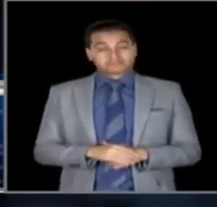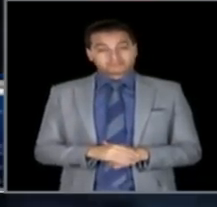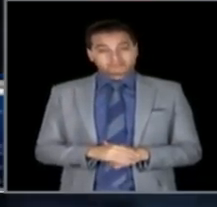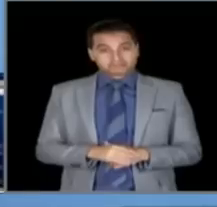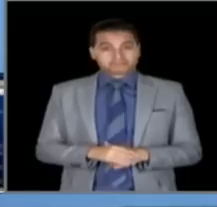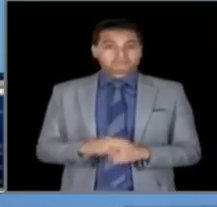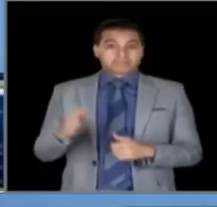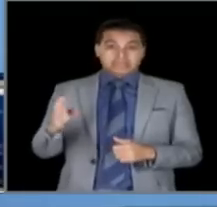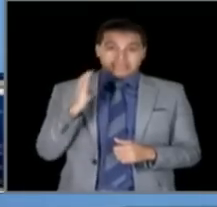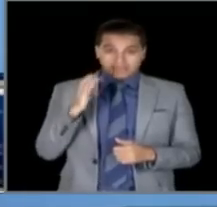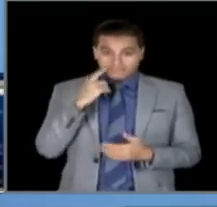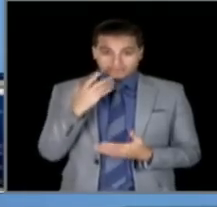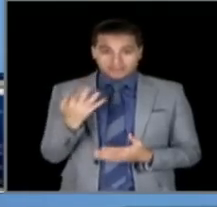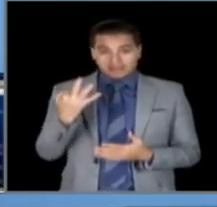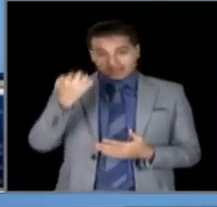إجابتك